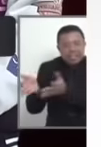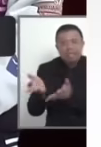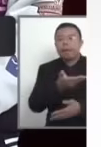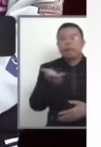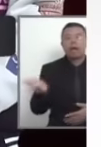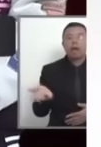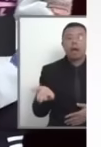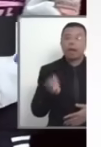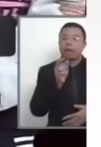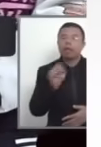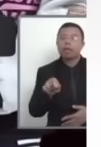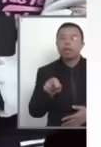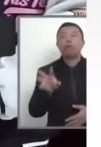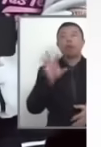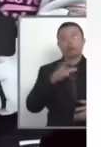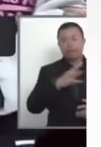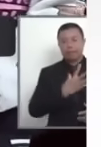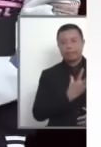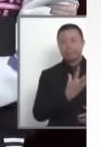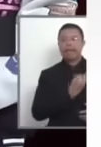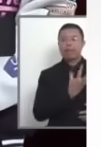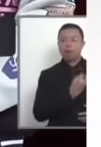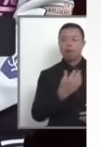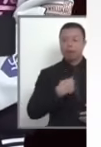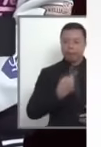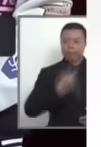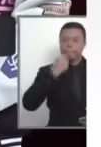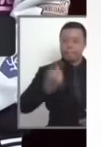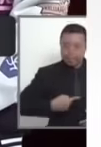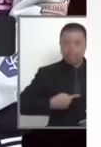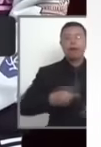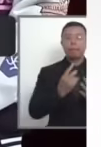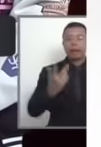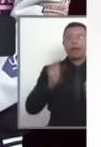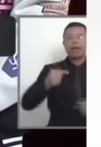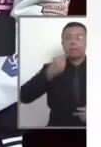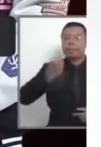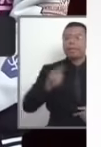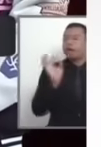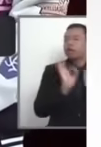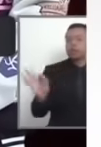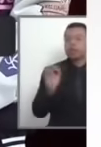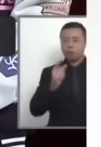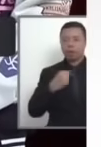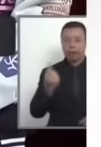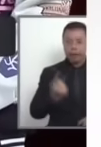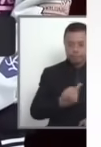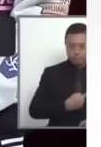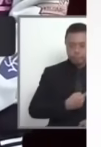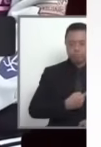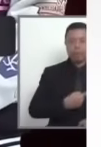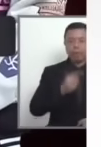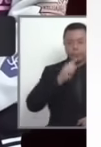Nah, di sini Mas Ganjar tampak lebih berusaha mendiferensiasikan dirinya jauh lebih populis. Walaupun ada ungkapan populisme juga yang